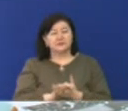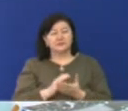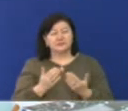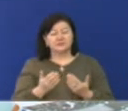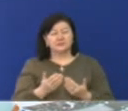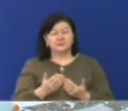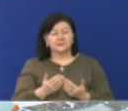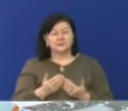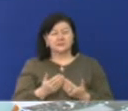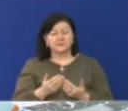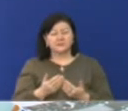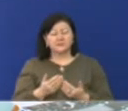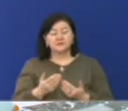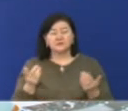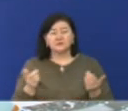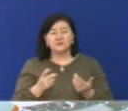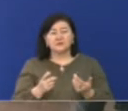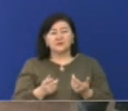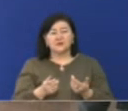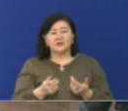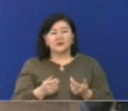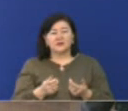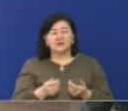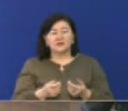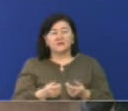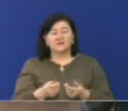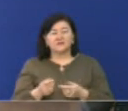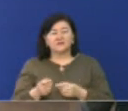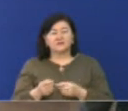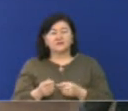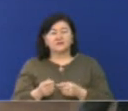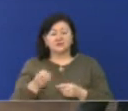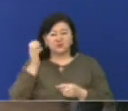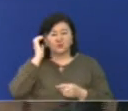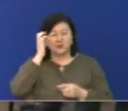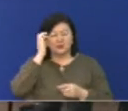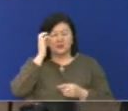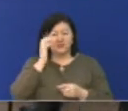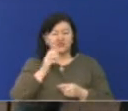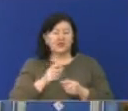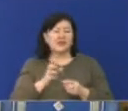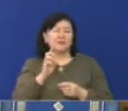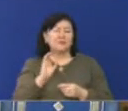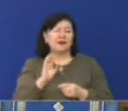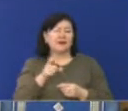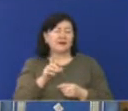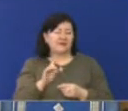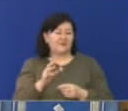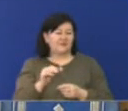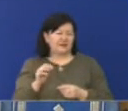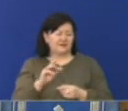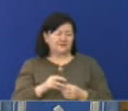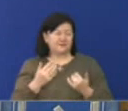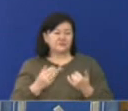конечно, в этом убедился. По данным областного департамента агентства по противодействию коррупции, в ближайшее время